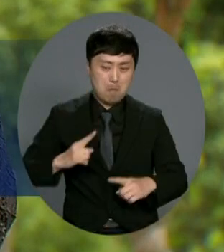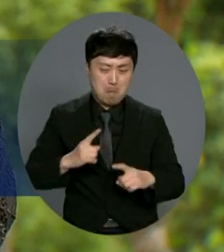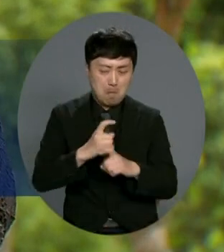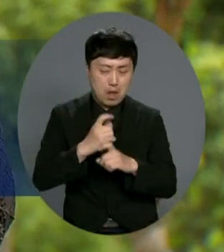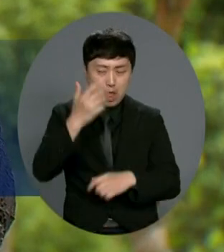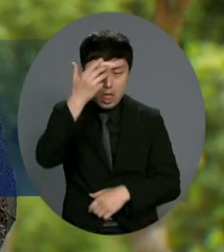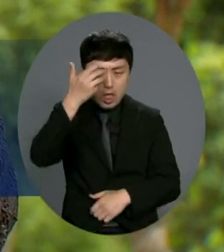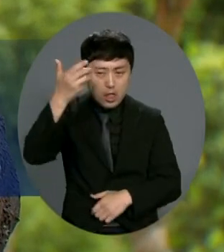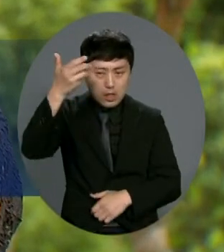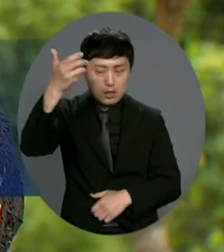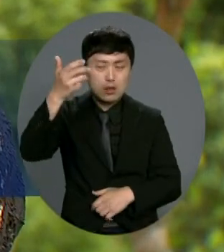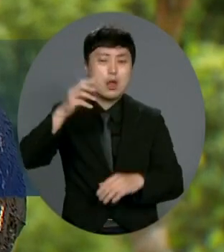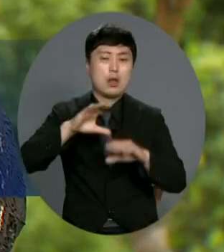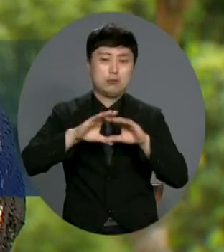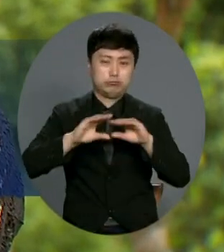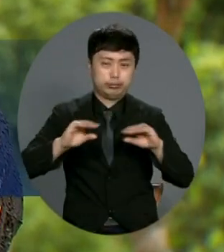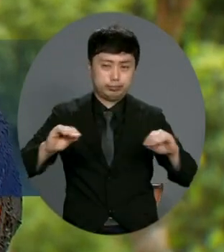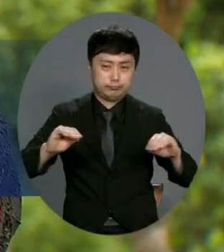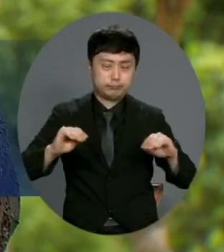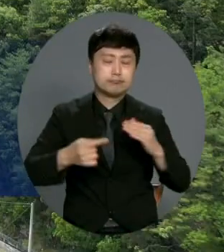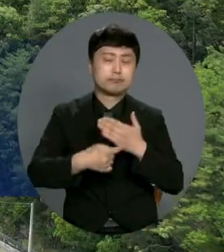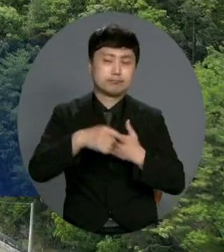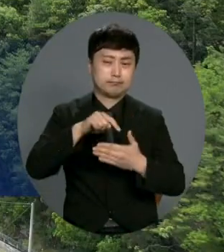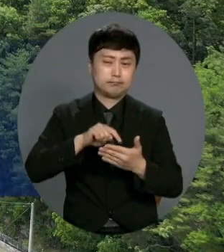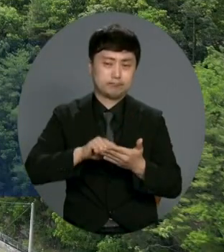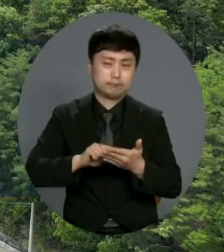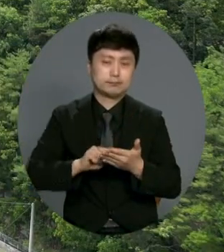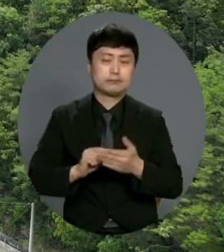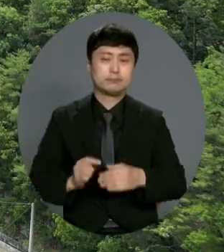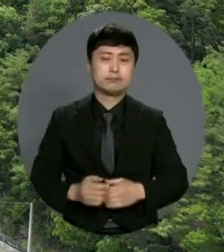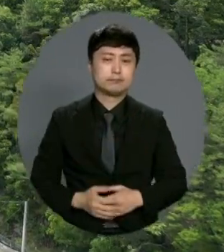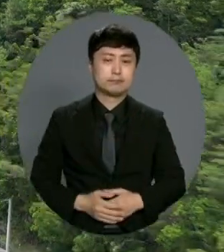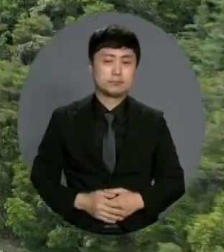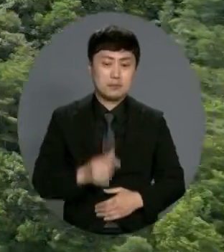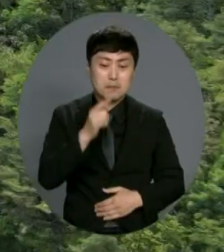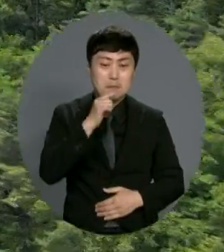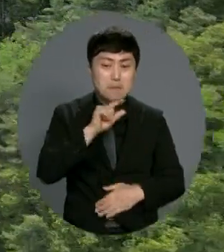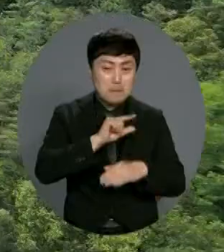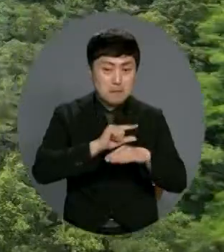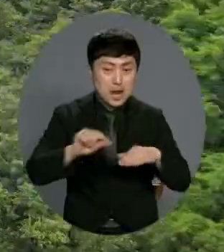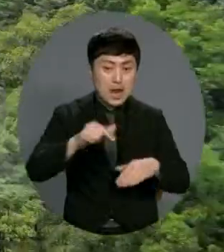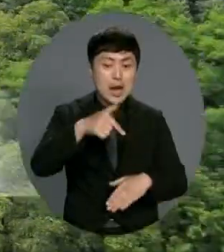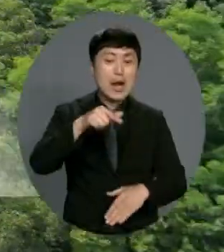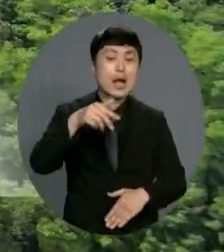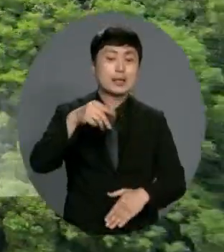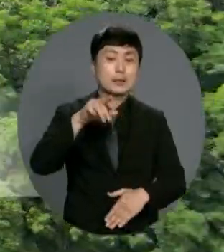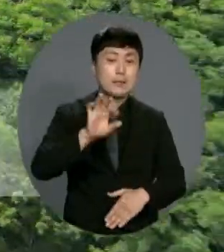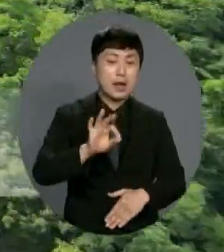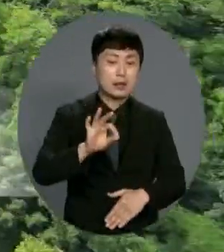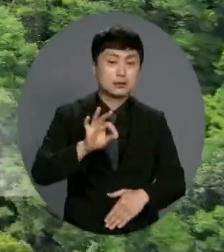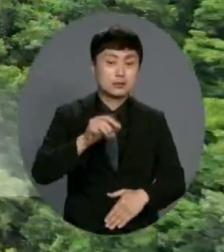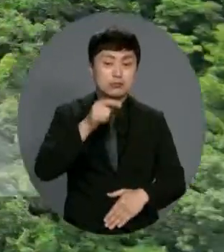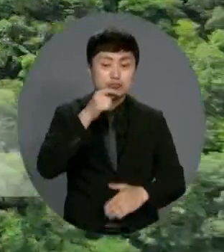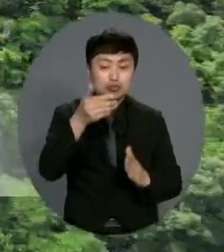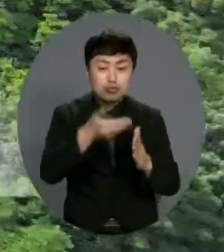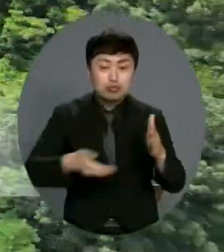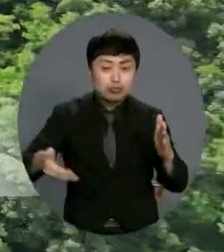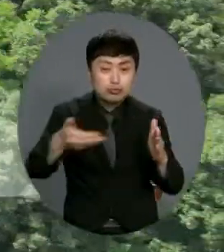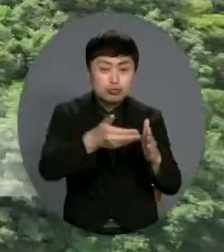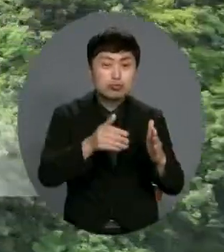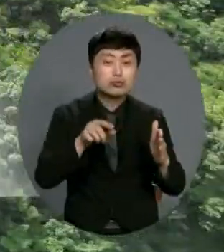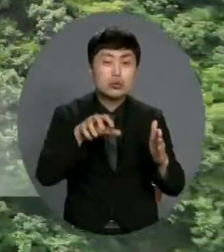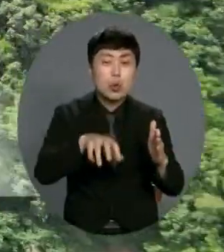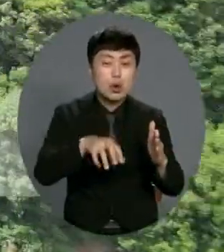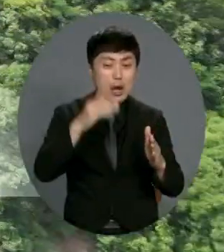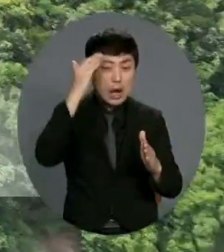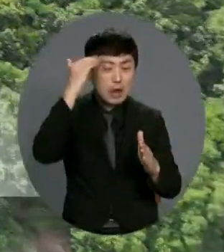원혼이 회원 되기를 간절히 바라는 마음입니다 대구 달성군 가창댐 인근 야산에서 한국전쟁 당시